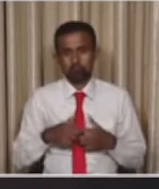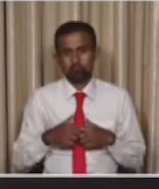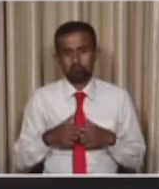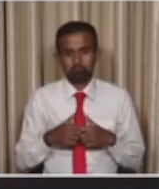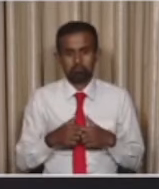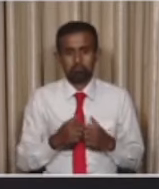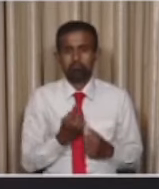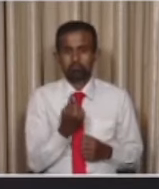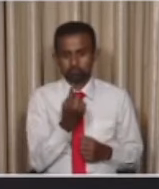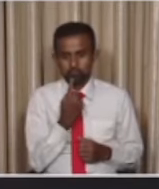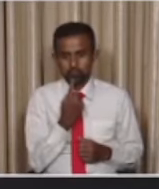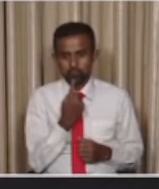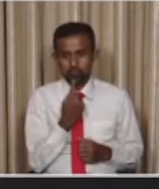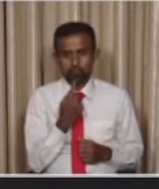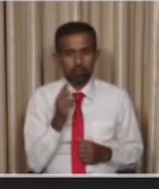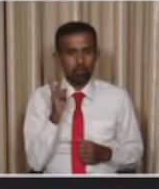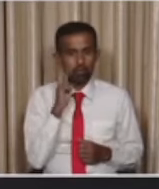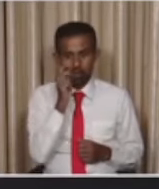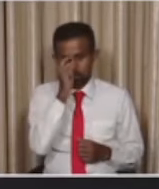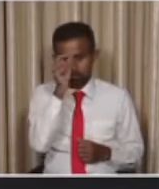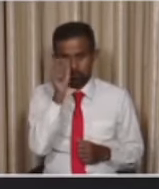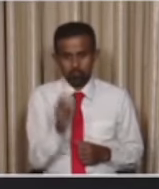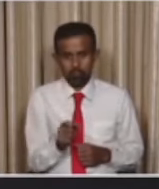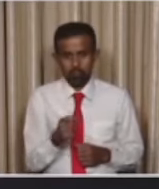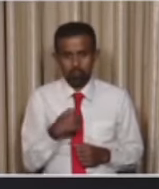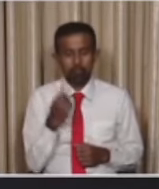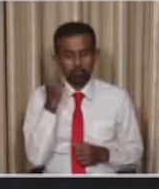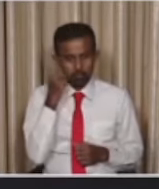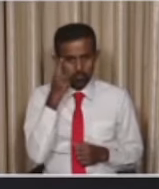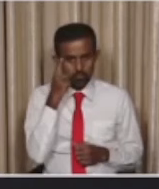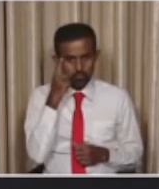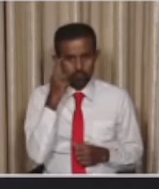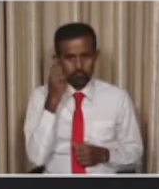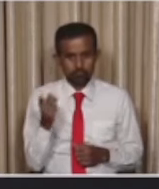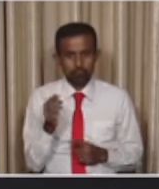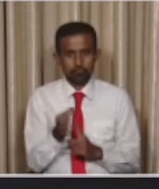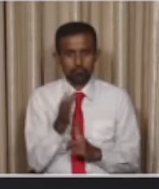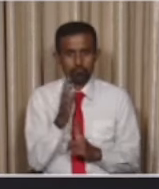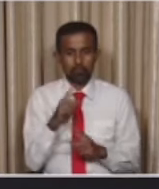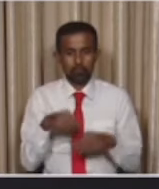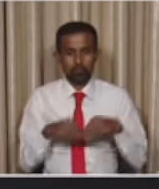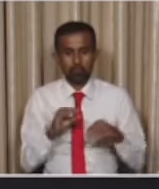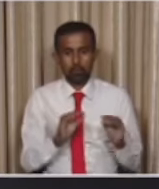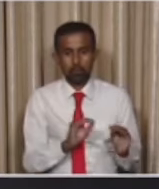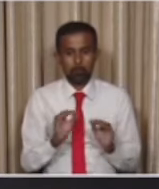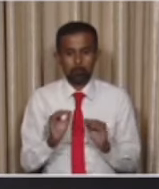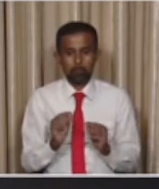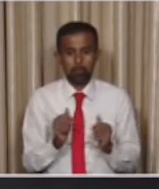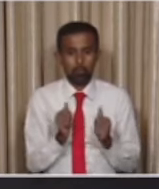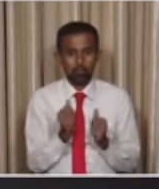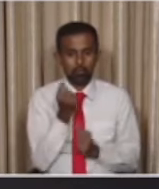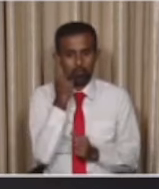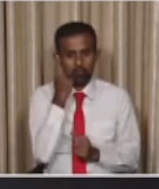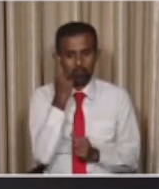කියලා කියන්නේ රනිල් වික්‍රමසිංහ මැතිතුමා අපි දන්න නිසා ජනාධිපති මැතිවරණය කල් දාගත්තොත් හොඳයි කියන මතය